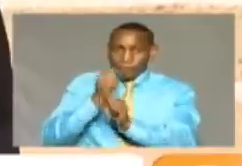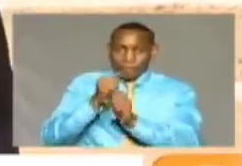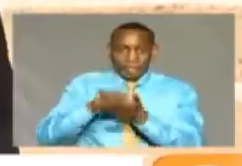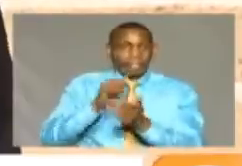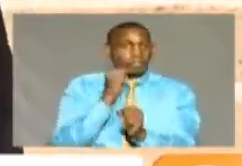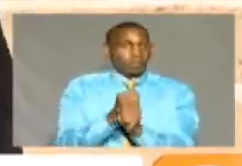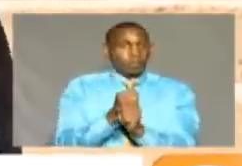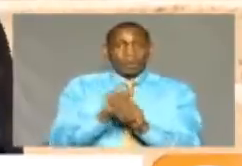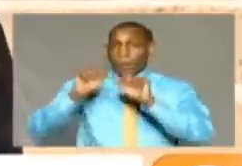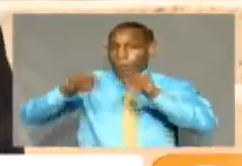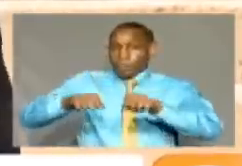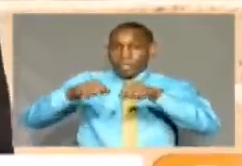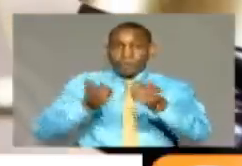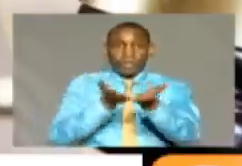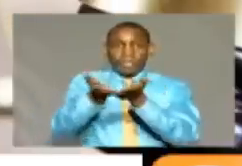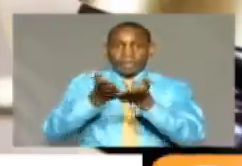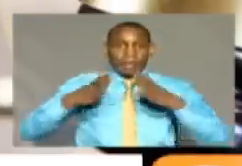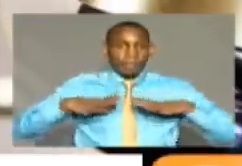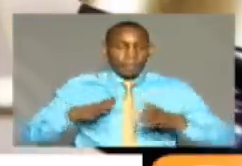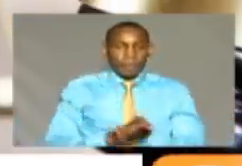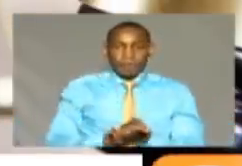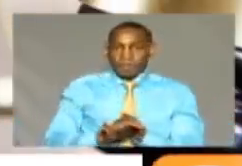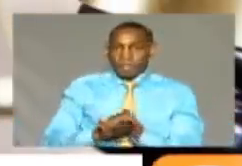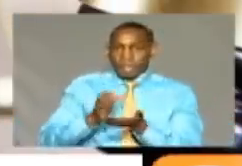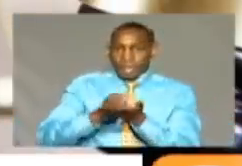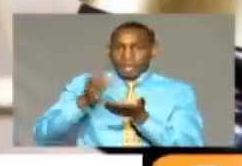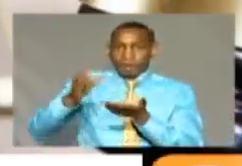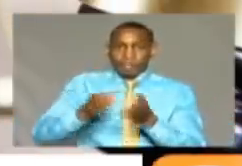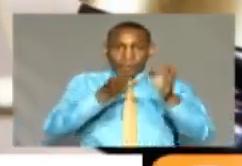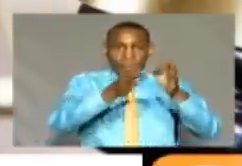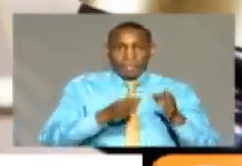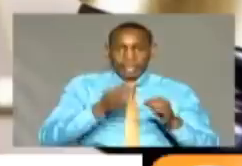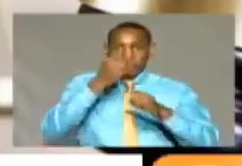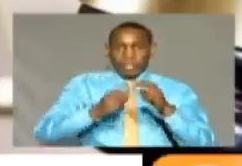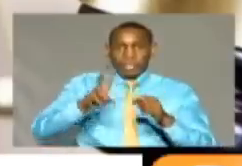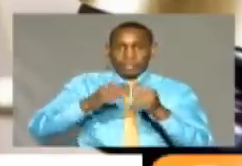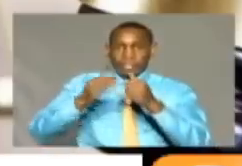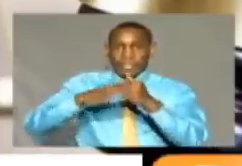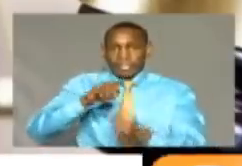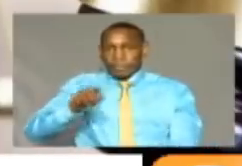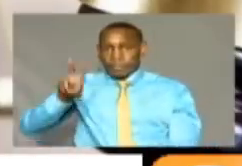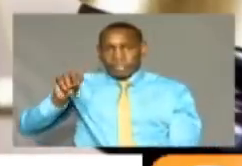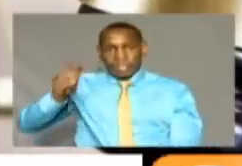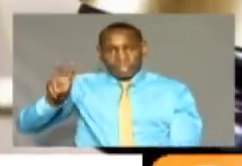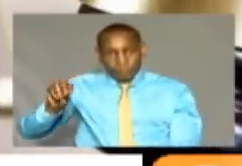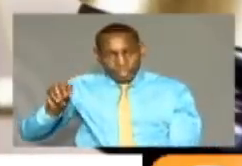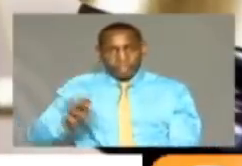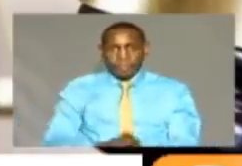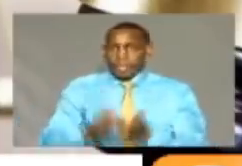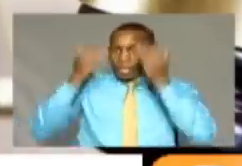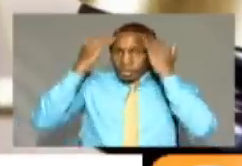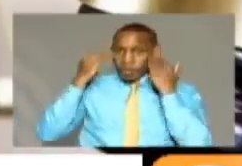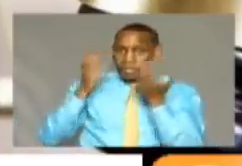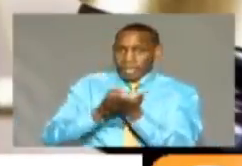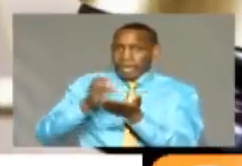tunafanya, ili tuweze kuhudumia wananchi. Katika mgao wa mwaka wa kifedha wa 2019 na 2020, mahakama